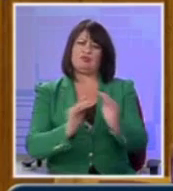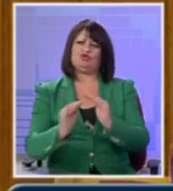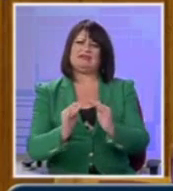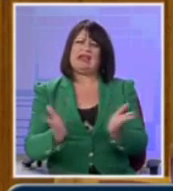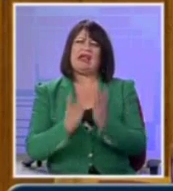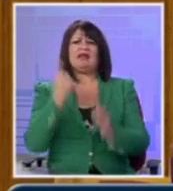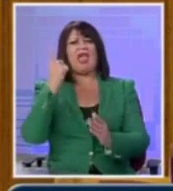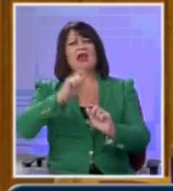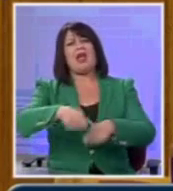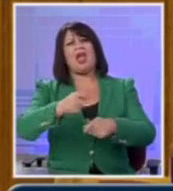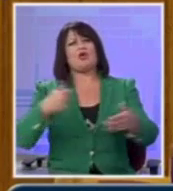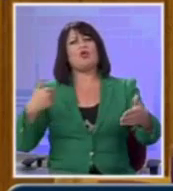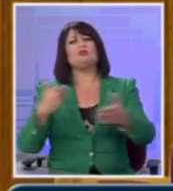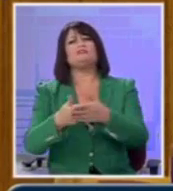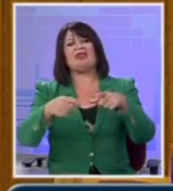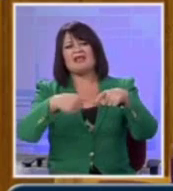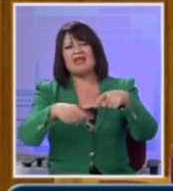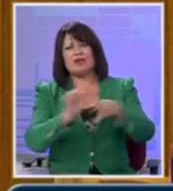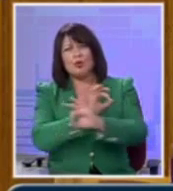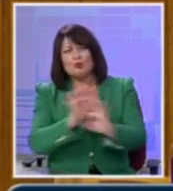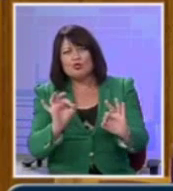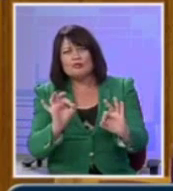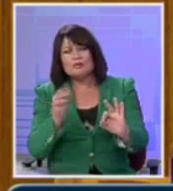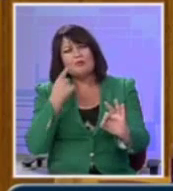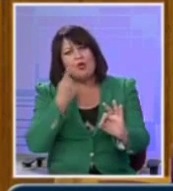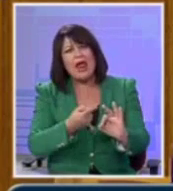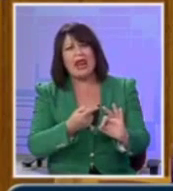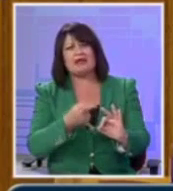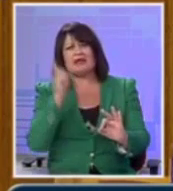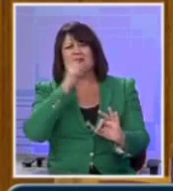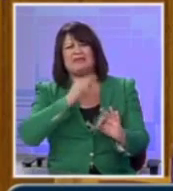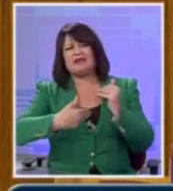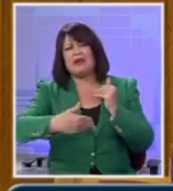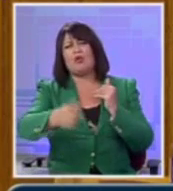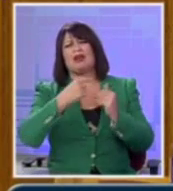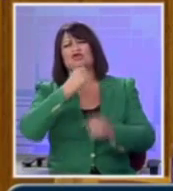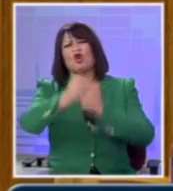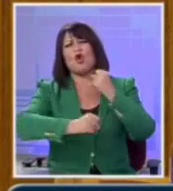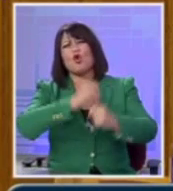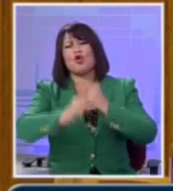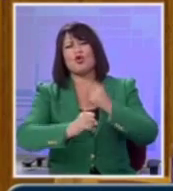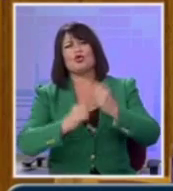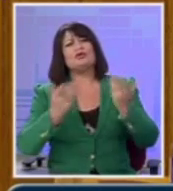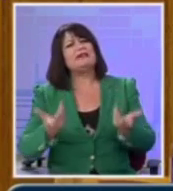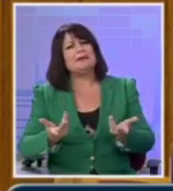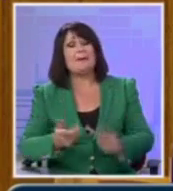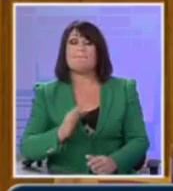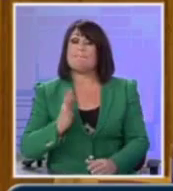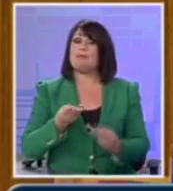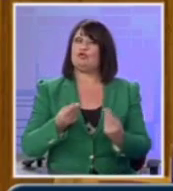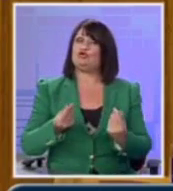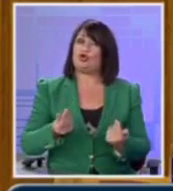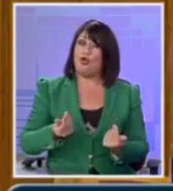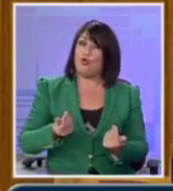αυτά τα έργα ολοκληρώνεται μέχρι το Δεκέμβριο όπως προβλεπόταν στα ψεύτικα χρονοδιαγράμματα. Ή μήπως έτσι